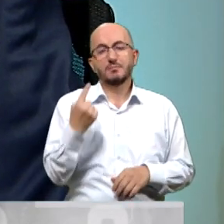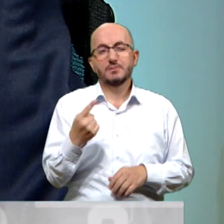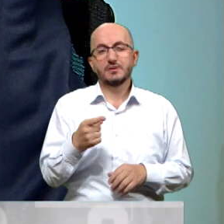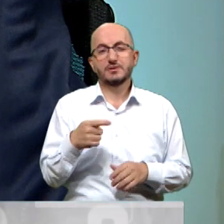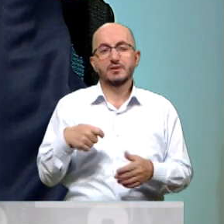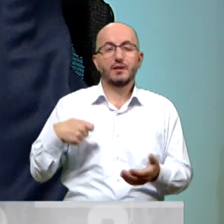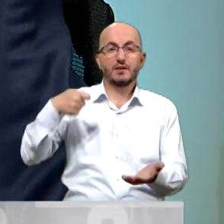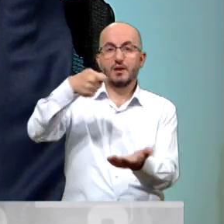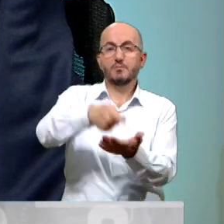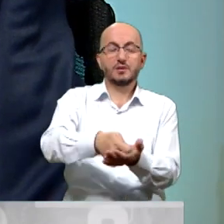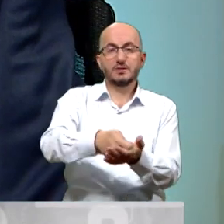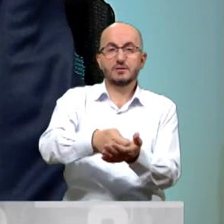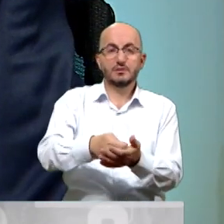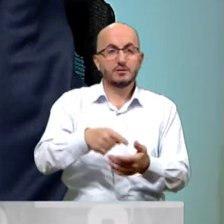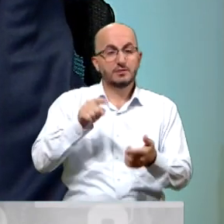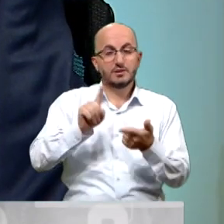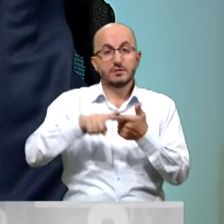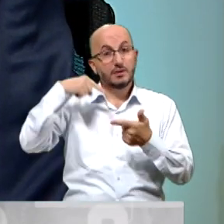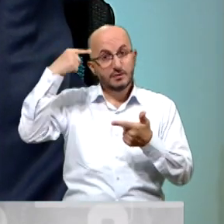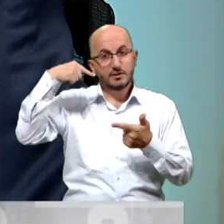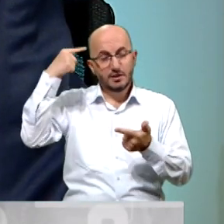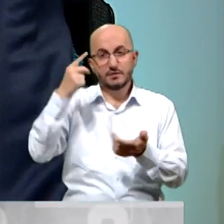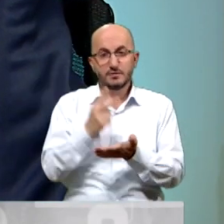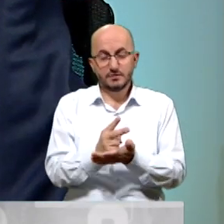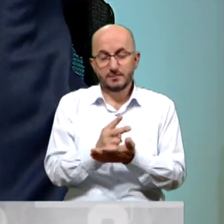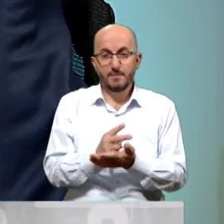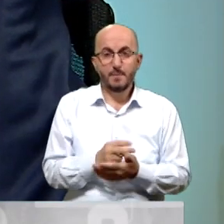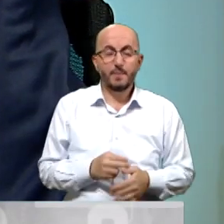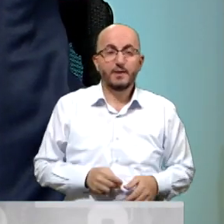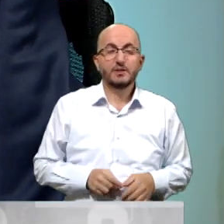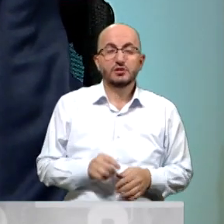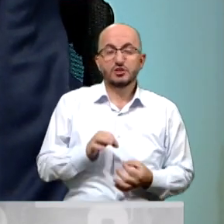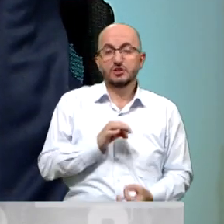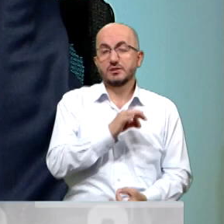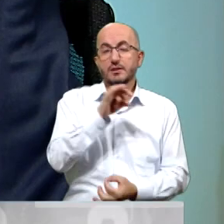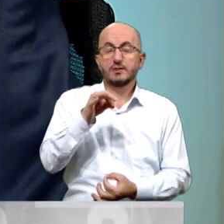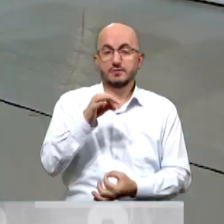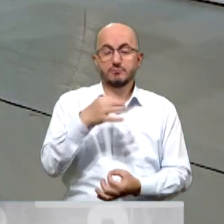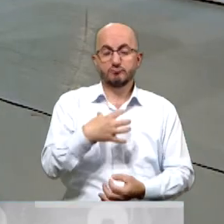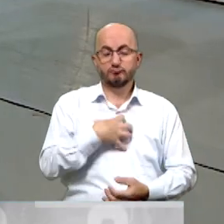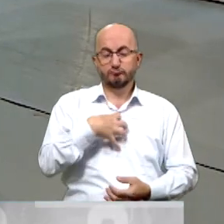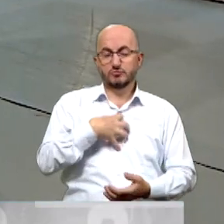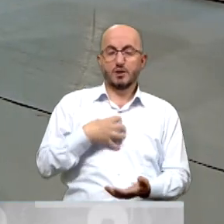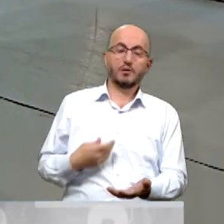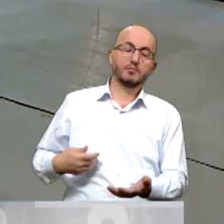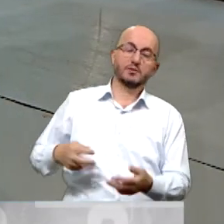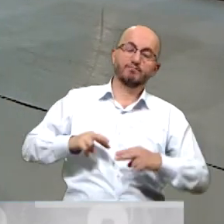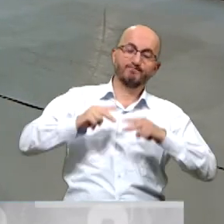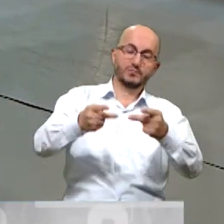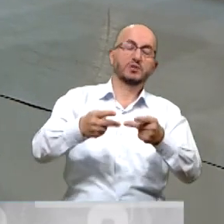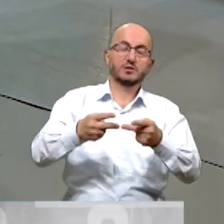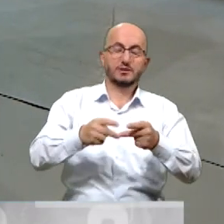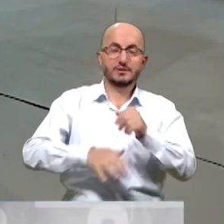temlik, diğeri de niyettir. Temlik dediğimiz şu, kişilerin mülkiyetine geçirmek. Yani